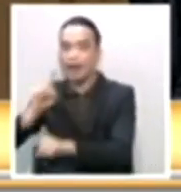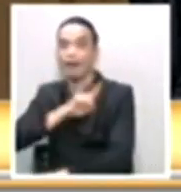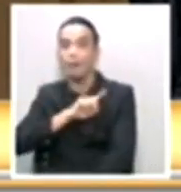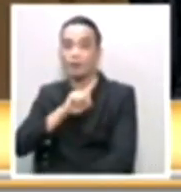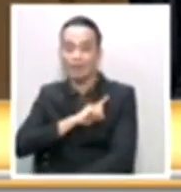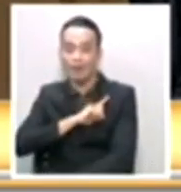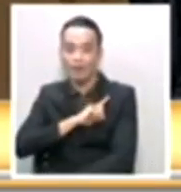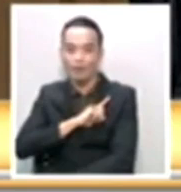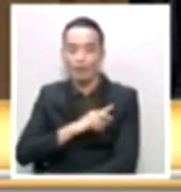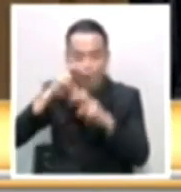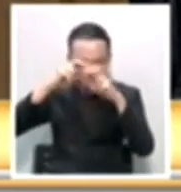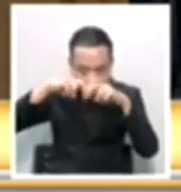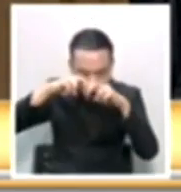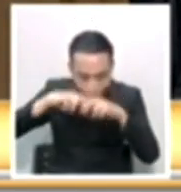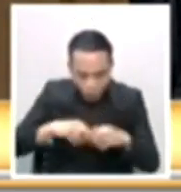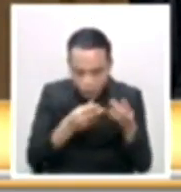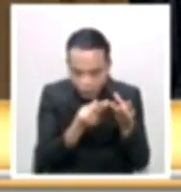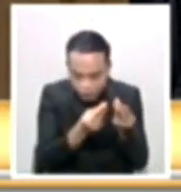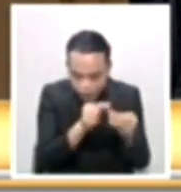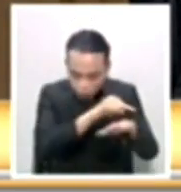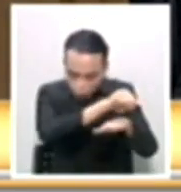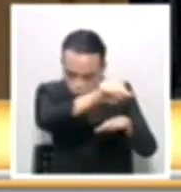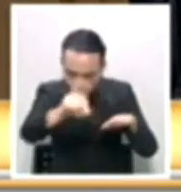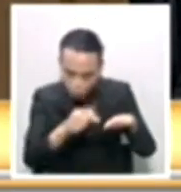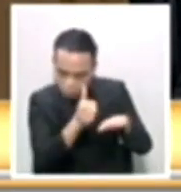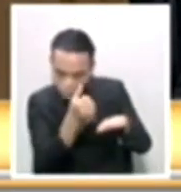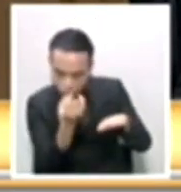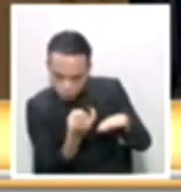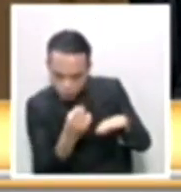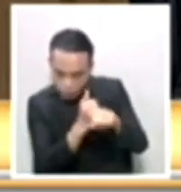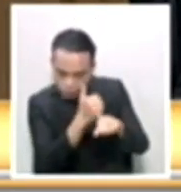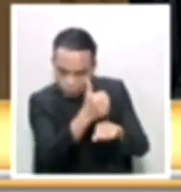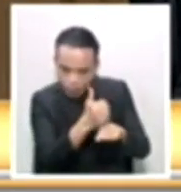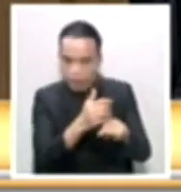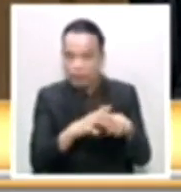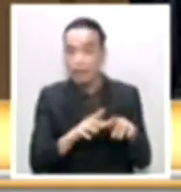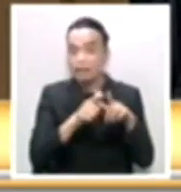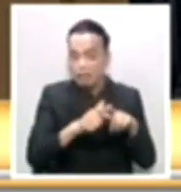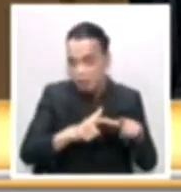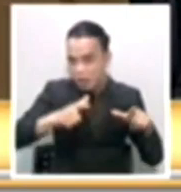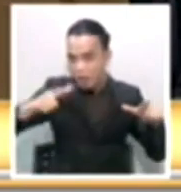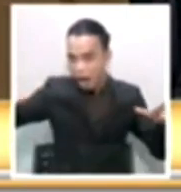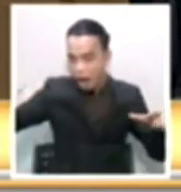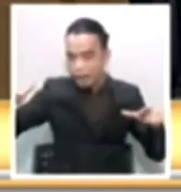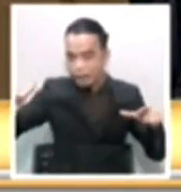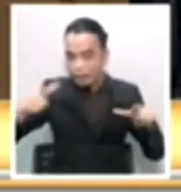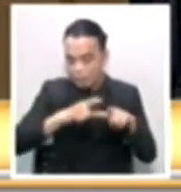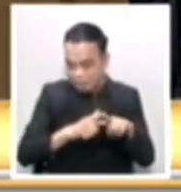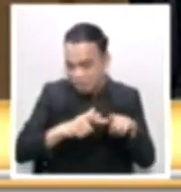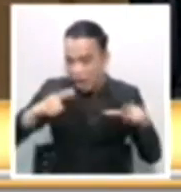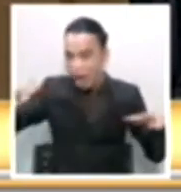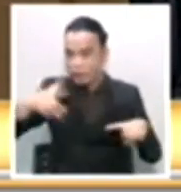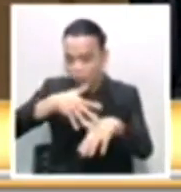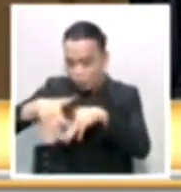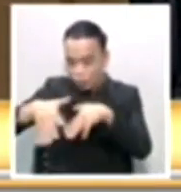วิเคราะห์ศักยภาพของพื้นที่ทั้งสิ้นว่าจะเป็นอย่างไรการขยายตัวของเมืองหรือพื้นที่ชุมชน